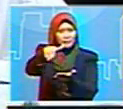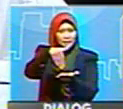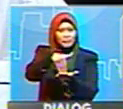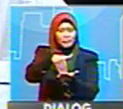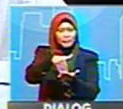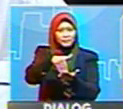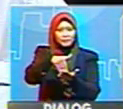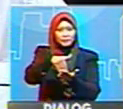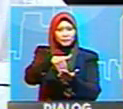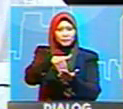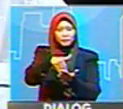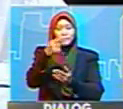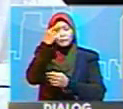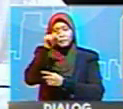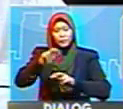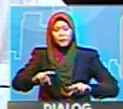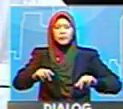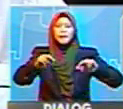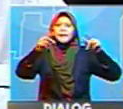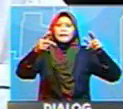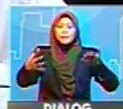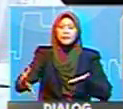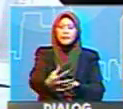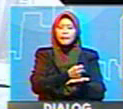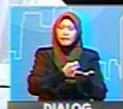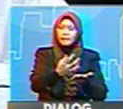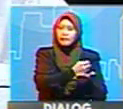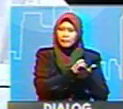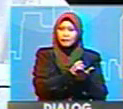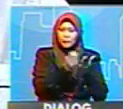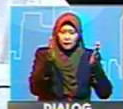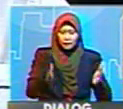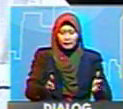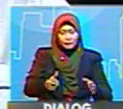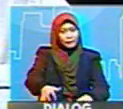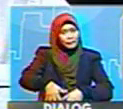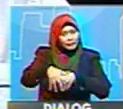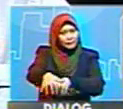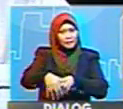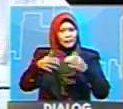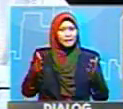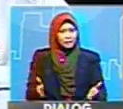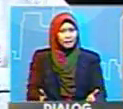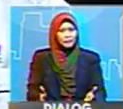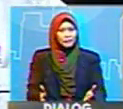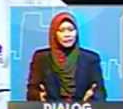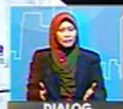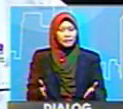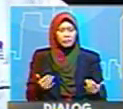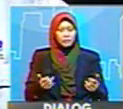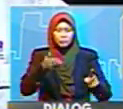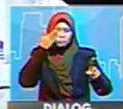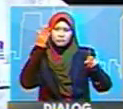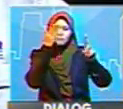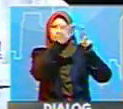segi tumpuan untuk meningkatkan pendapatan nelayan petani dan penternak itu satu perkara yang menjadi fokus